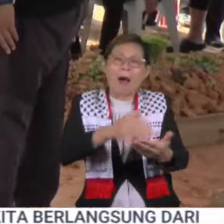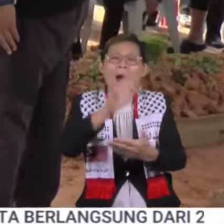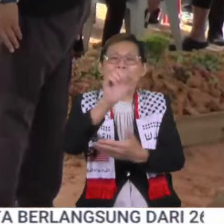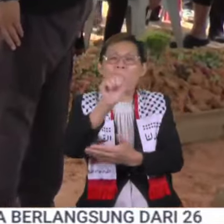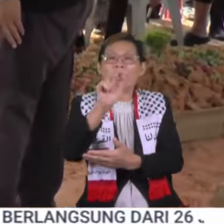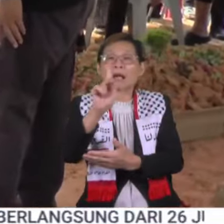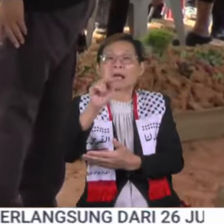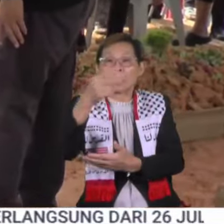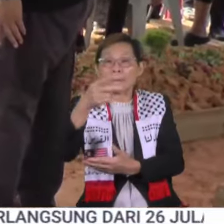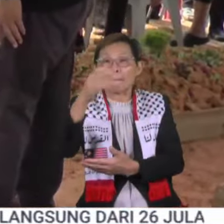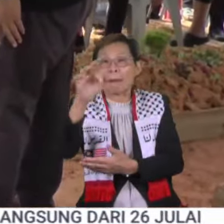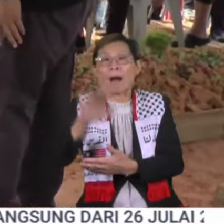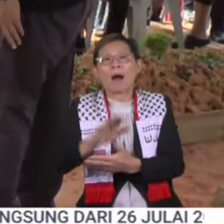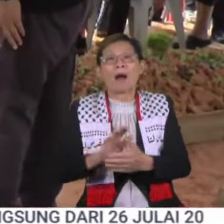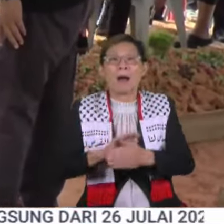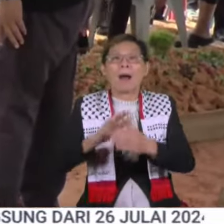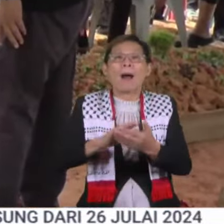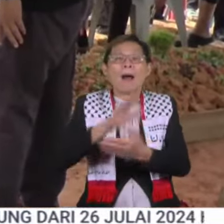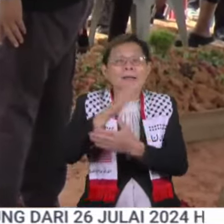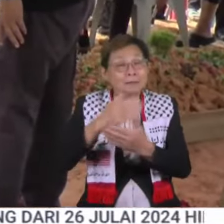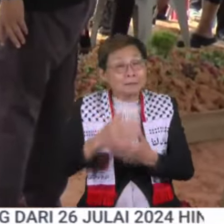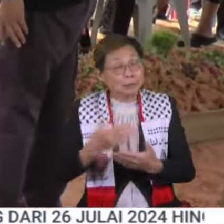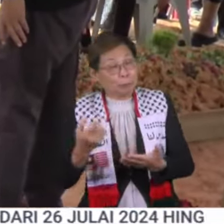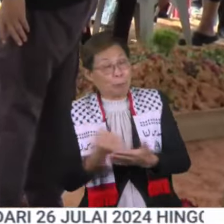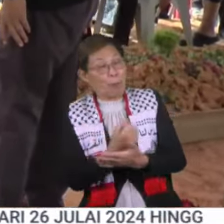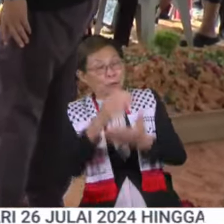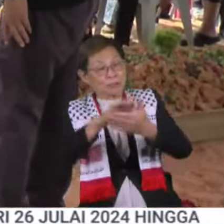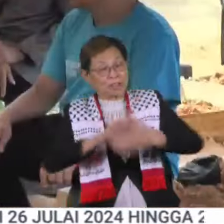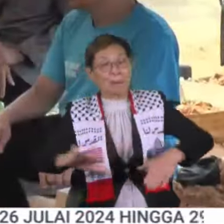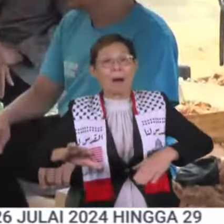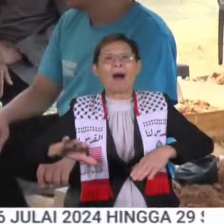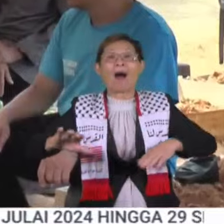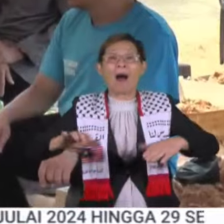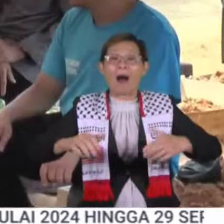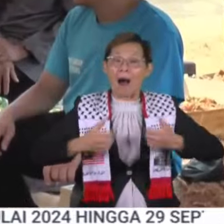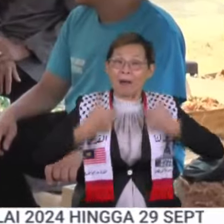Akbar yang malah segar adalah lagu Selamat Hari Raya